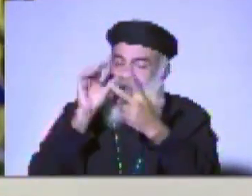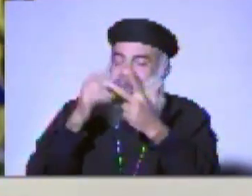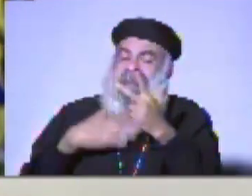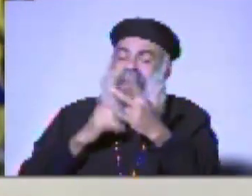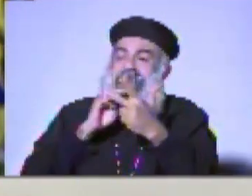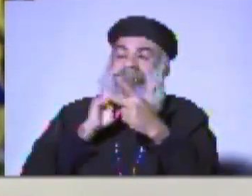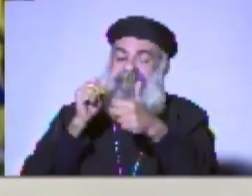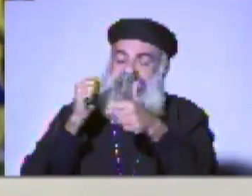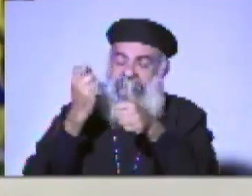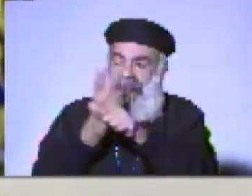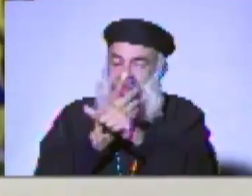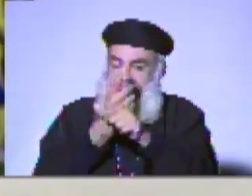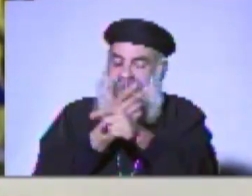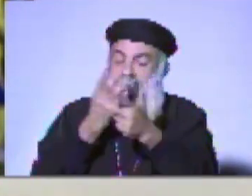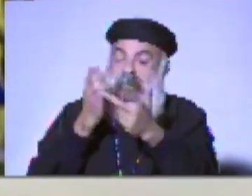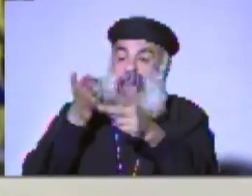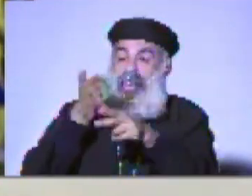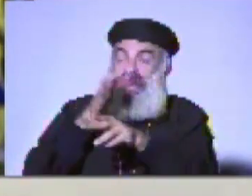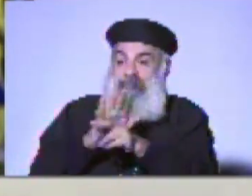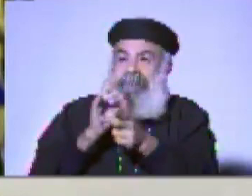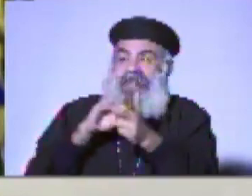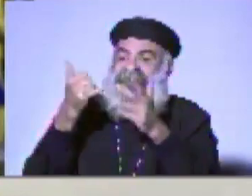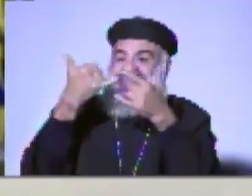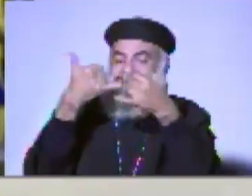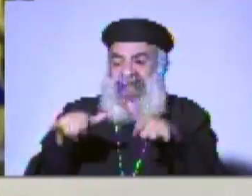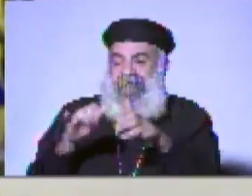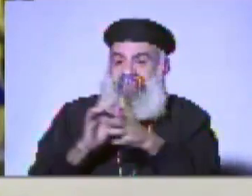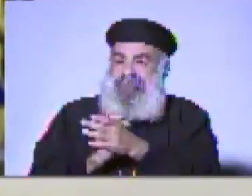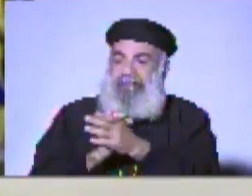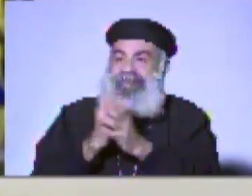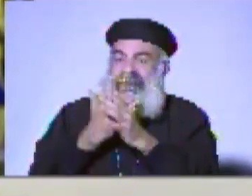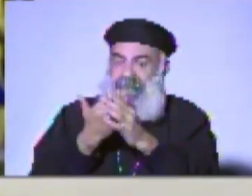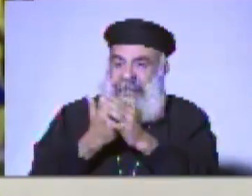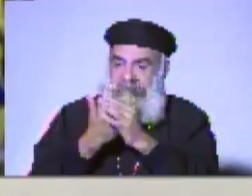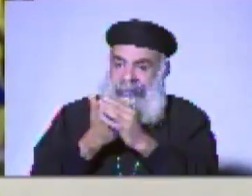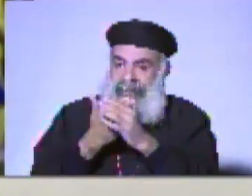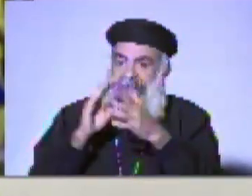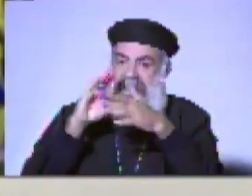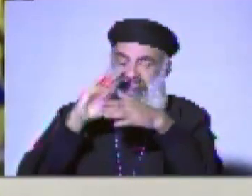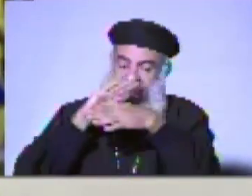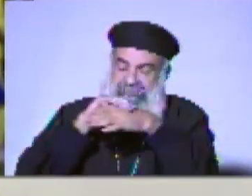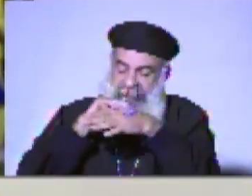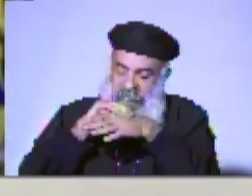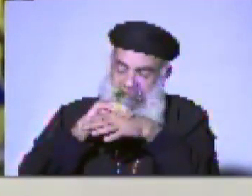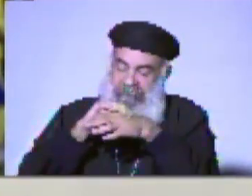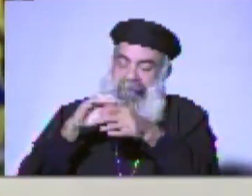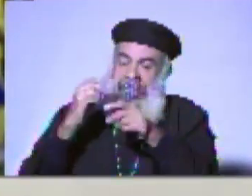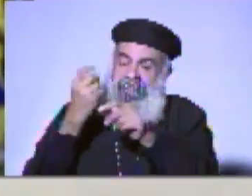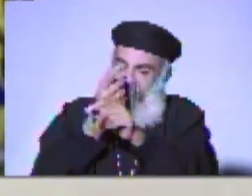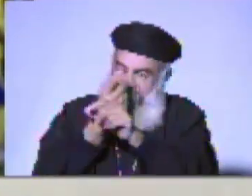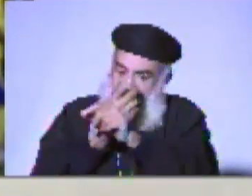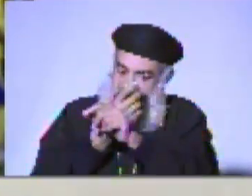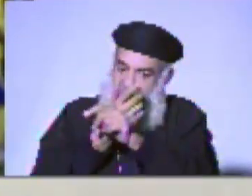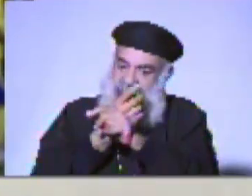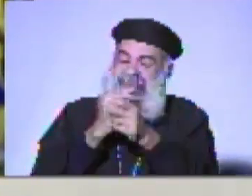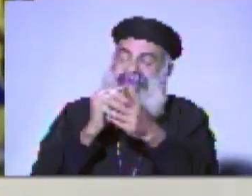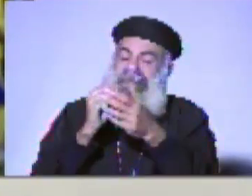بس الخطيه والموت والفساد عشان كده الكتاب ذكر ان الجسد اسمه جسد الخطيه